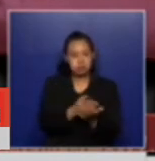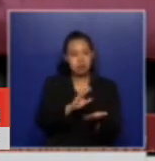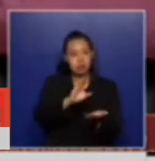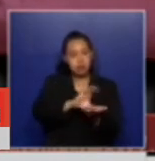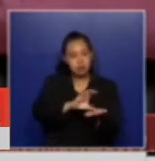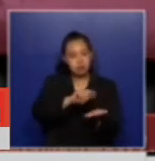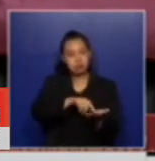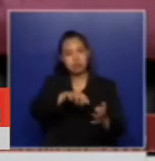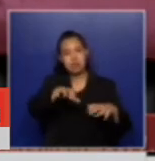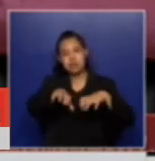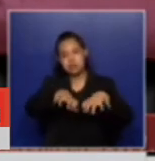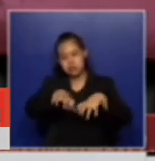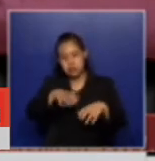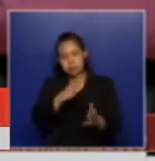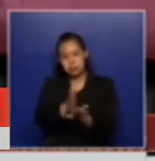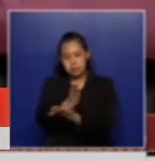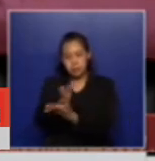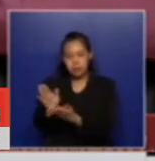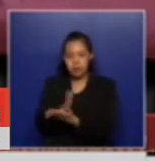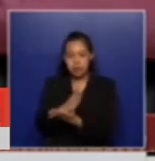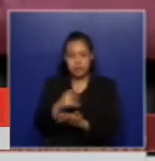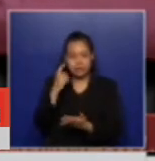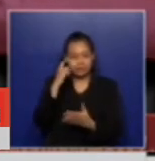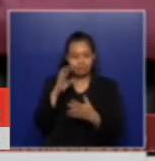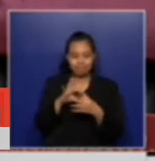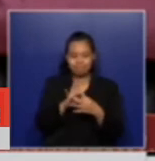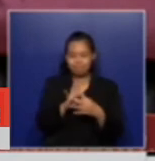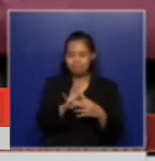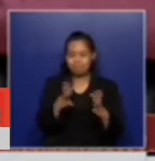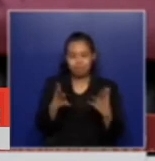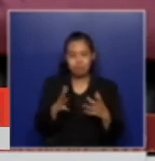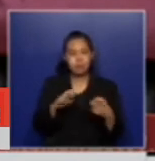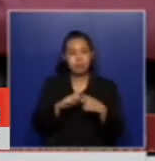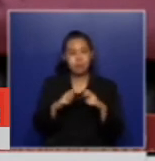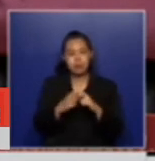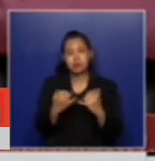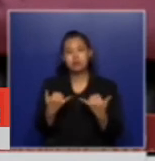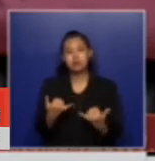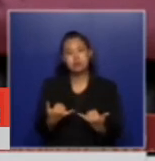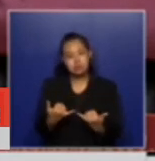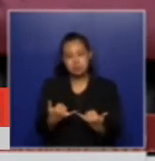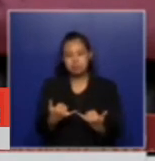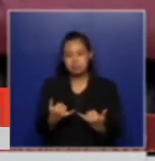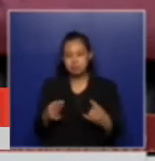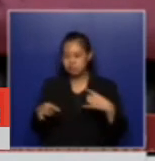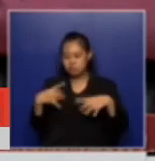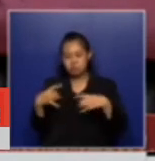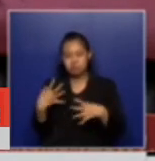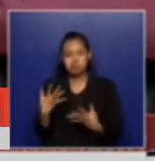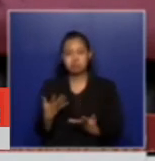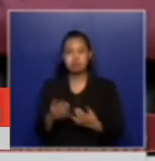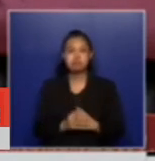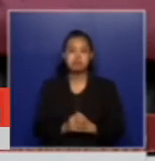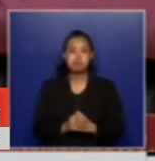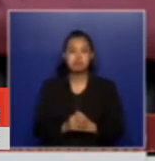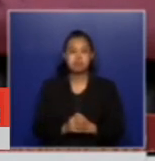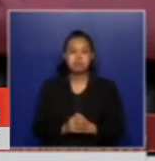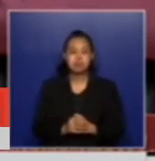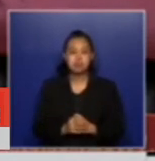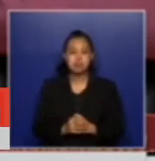รรงบประมาณเนี่ยมันไม่ได้สอดคล้องกับสภาพปัญหาของประเทศข้อมูลทางเศรษฐกิจที่ผ